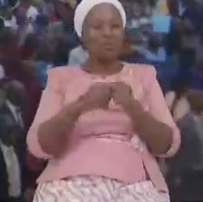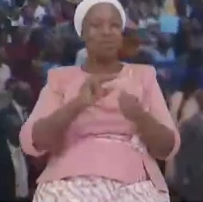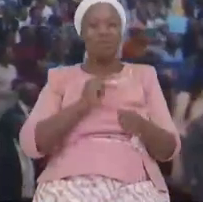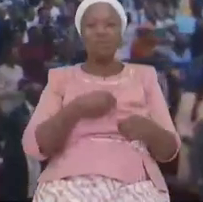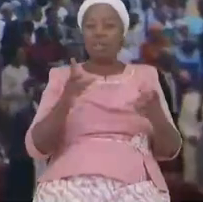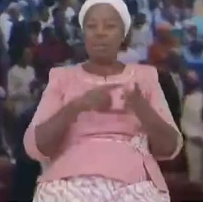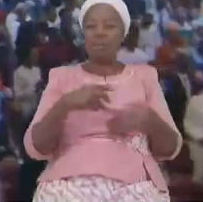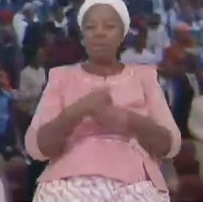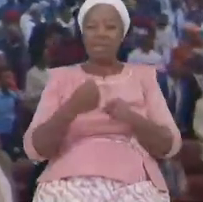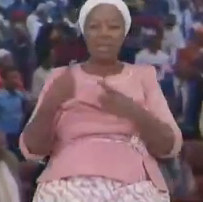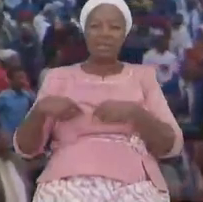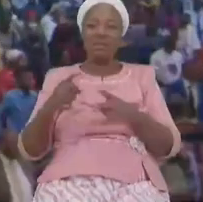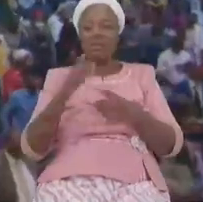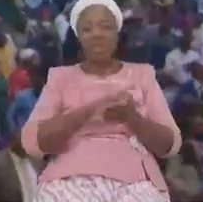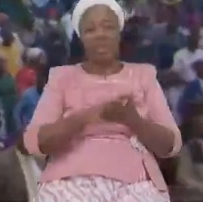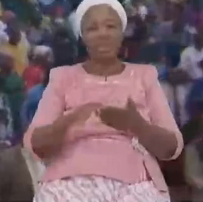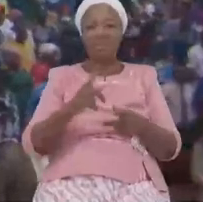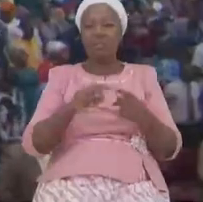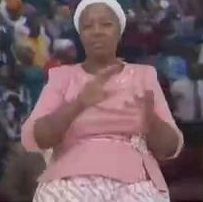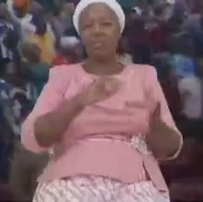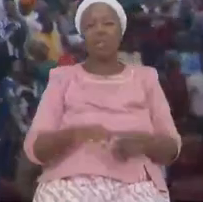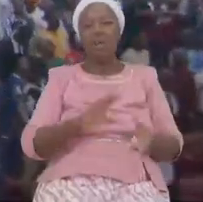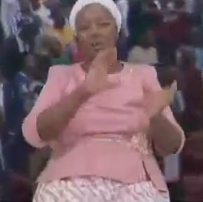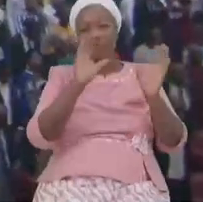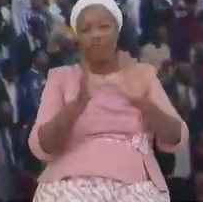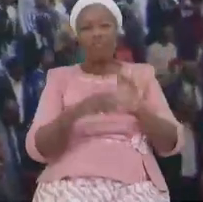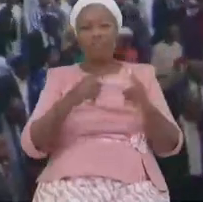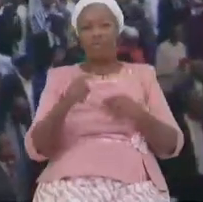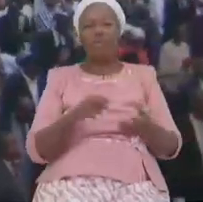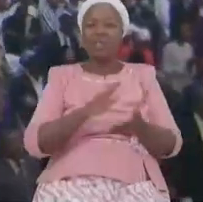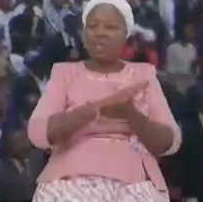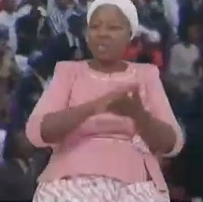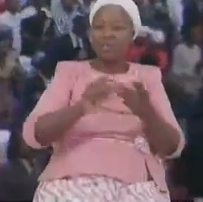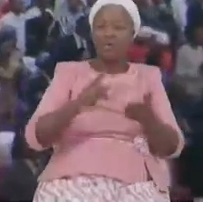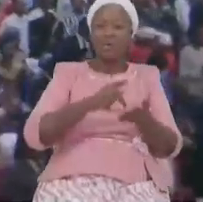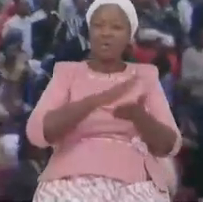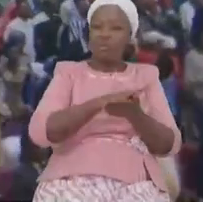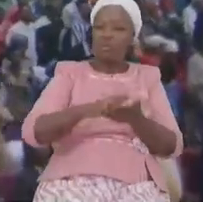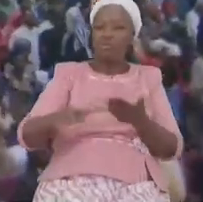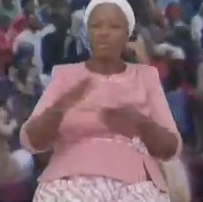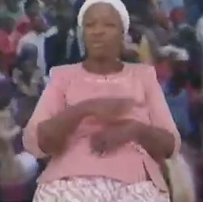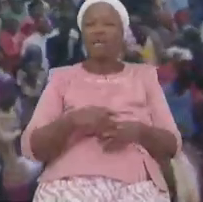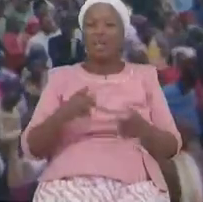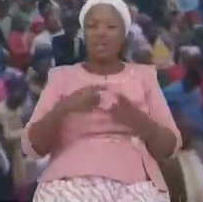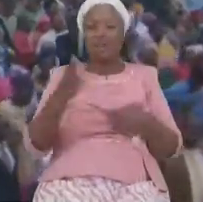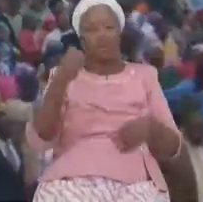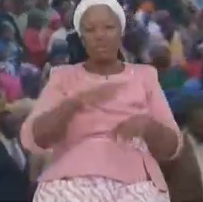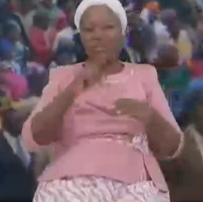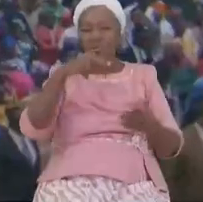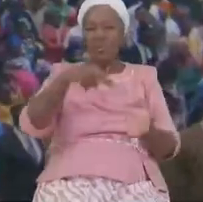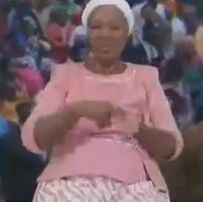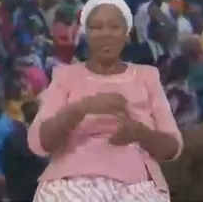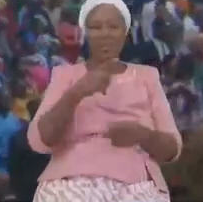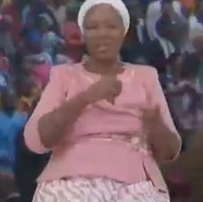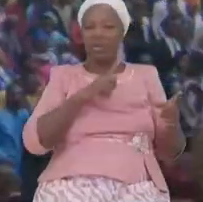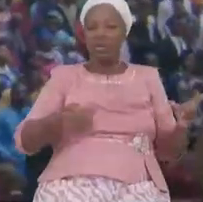purifiés, soient convertis, soient purgés, soient purifiés. Pourquoi ne pas dire Seigneur, je viens, Seigneur,